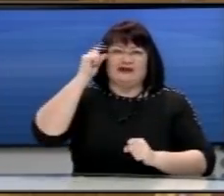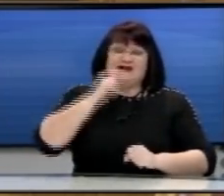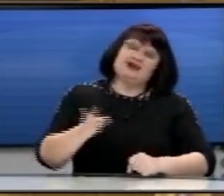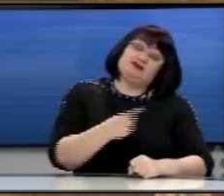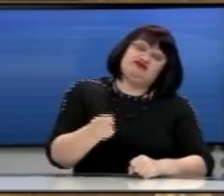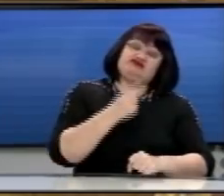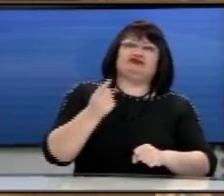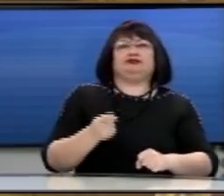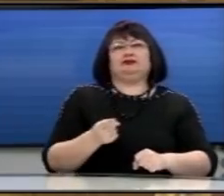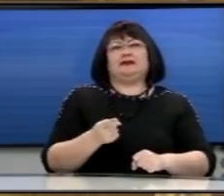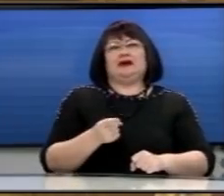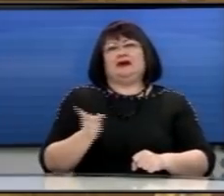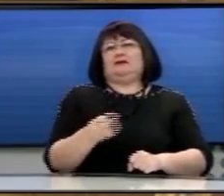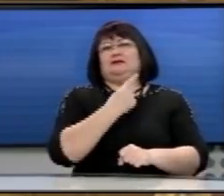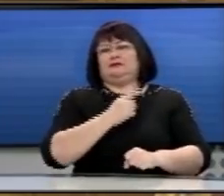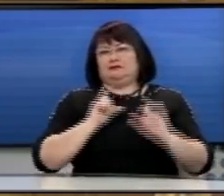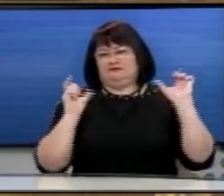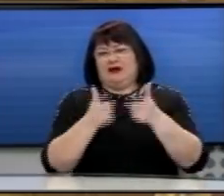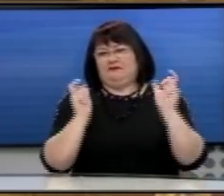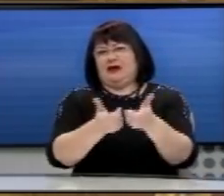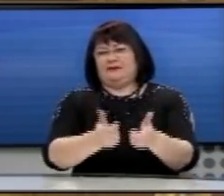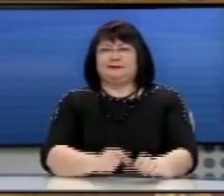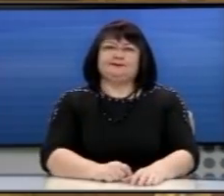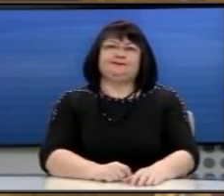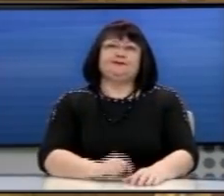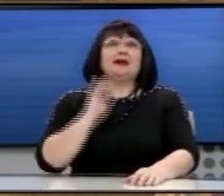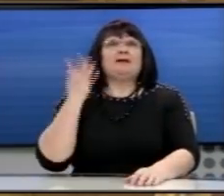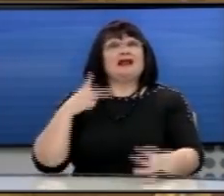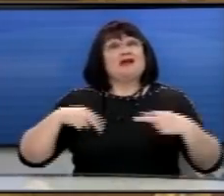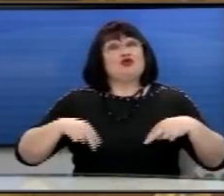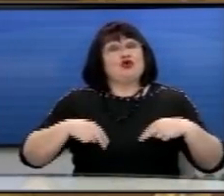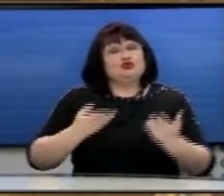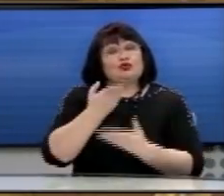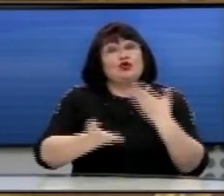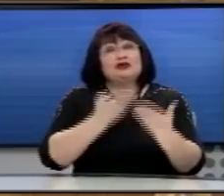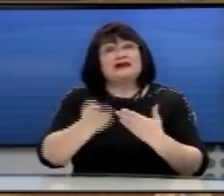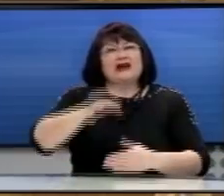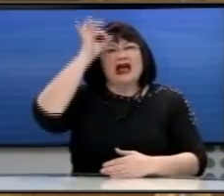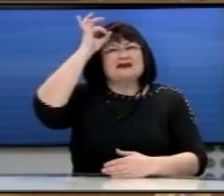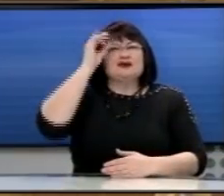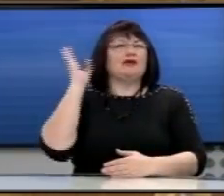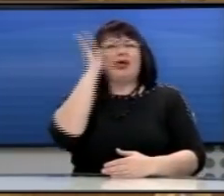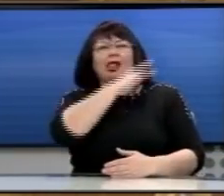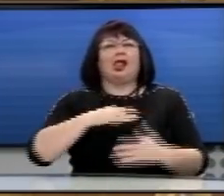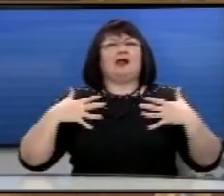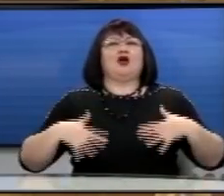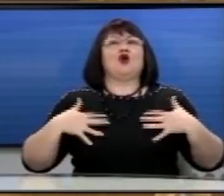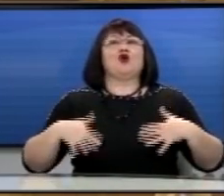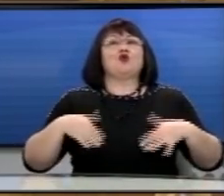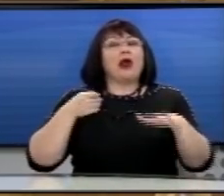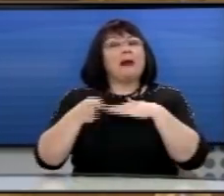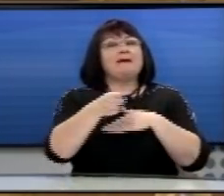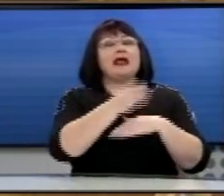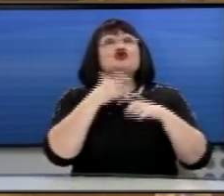φοιτητικοί σύλλογοι. Δεν φτάνουν οι προτάσεις του πρώην Υπουργού σας για αστυνόμους με πολιτικά μέσα στις